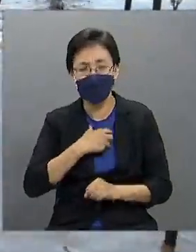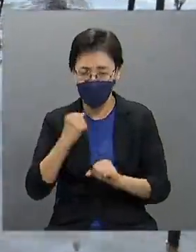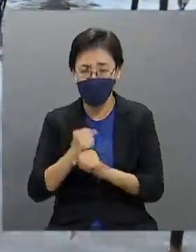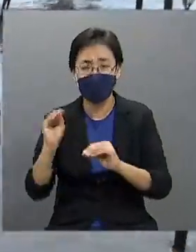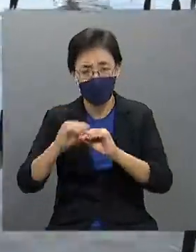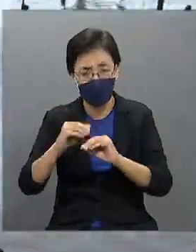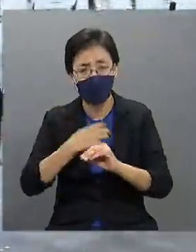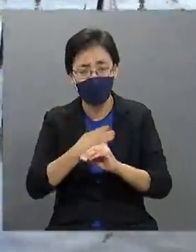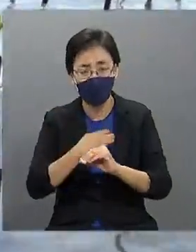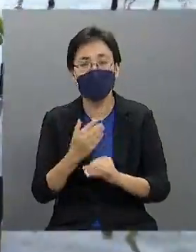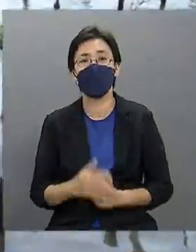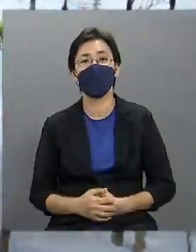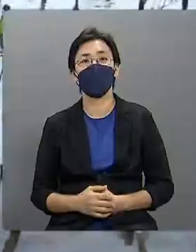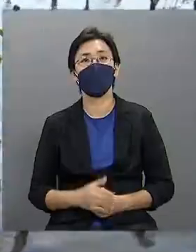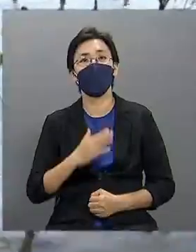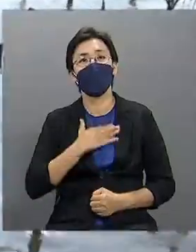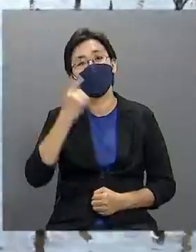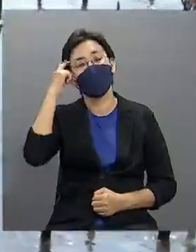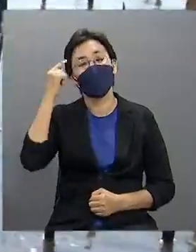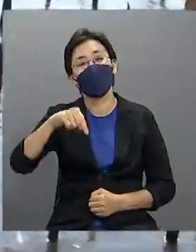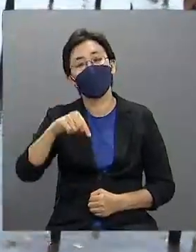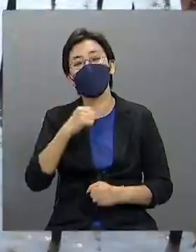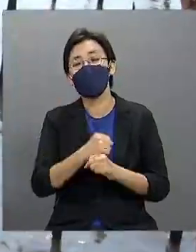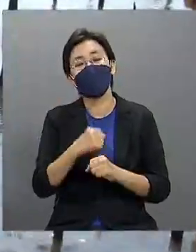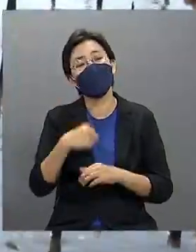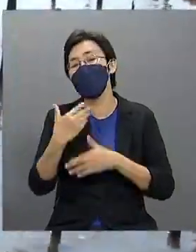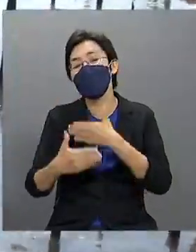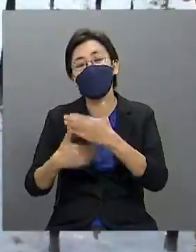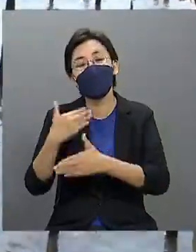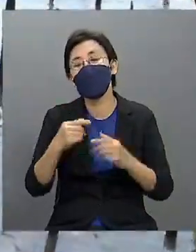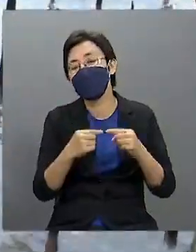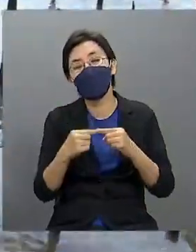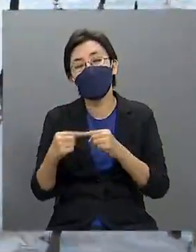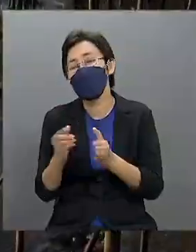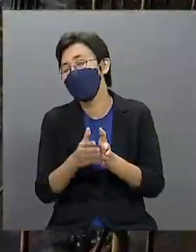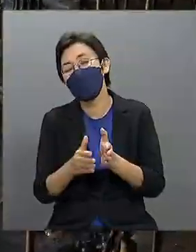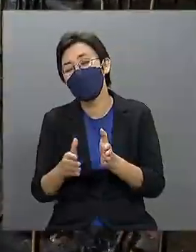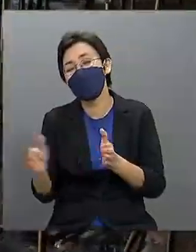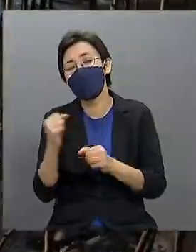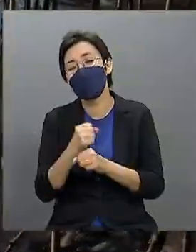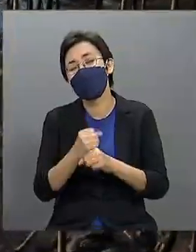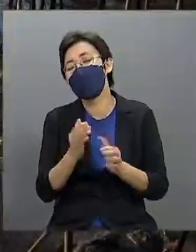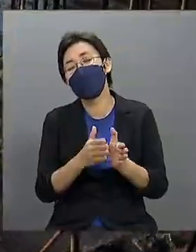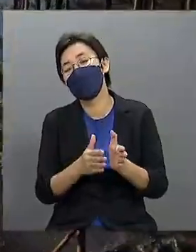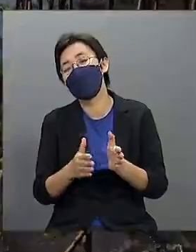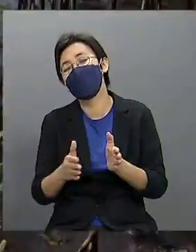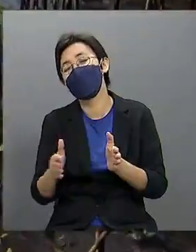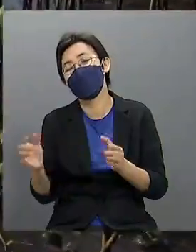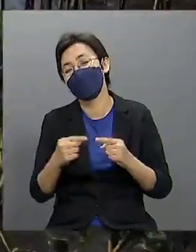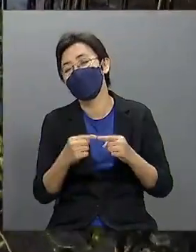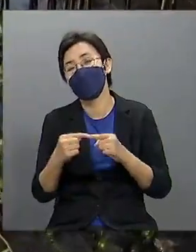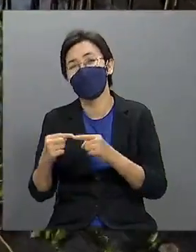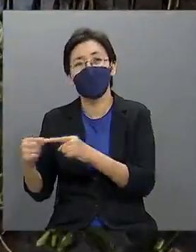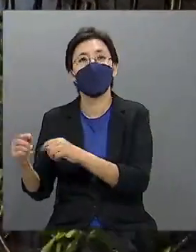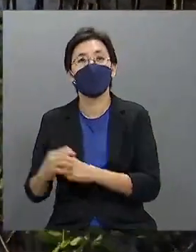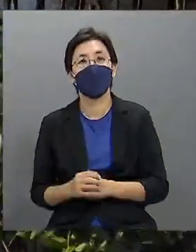จรๆแลผมวางานคุมนี้มัถูกไปเรอยๆคิไปรื่อย ทำไปรื่อยทำไมเสร็ด้ ผมบอกได้เลยงานปาชัเล